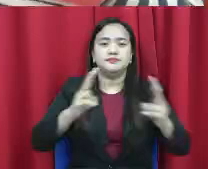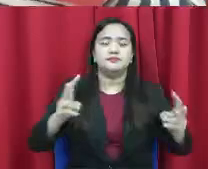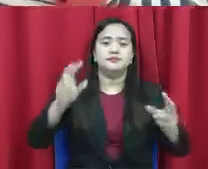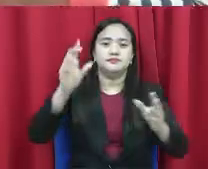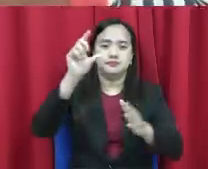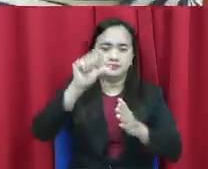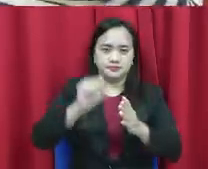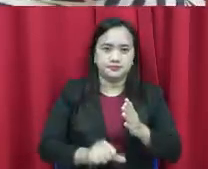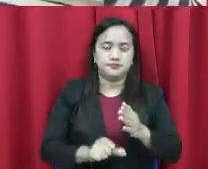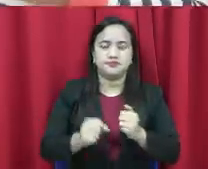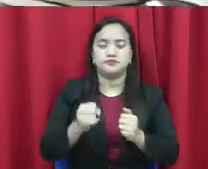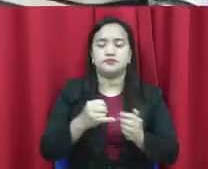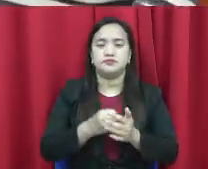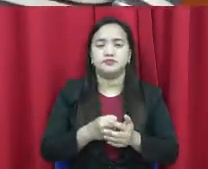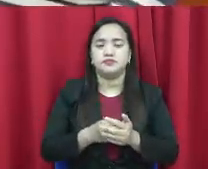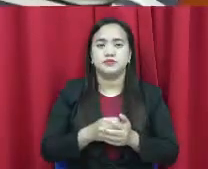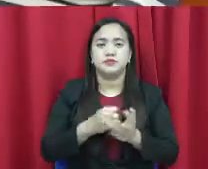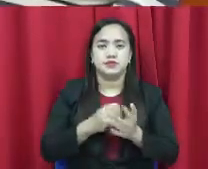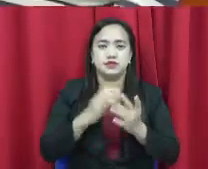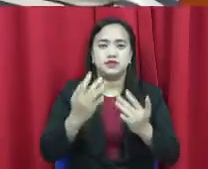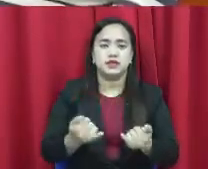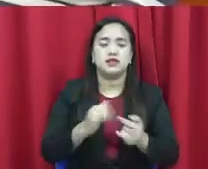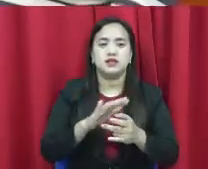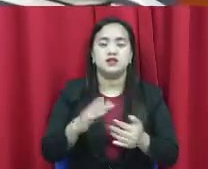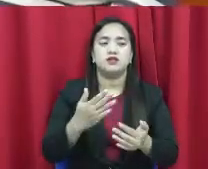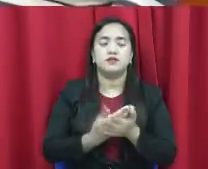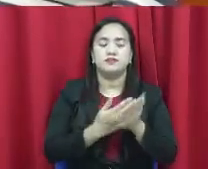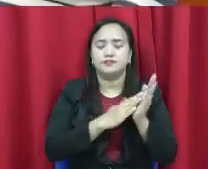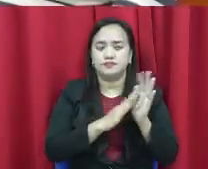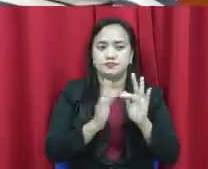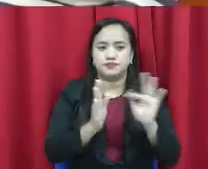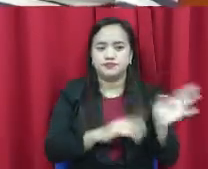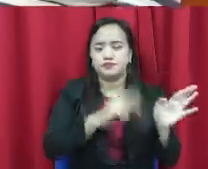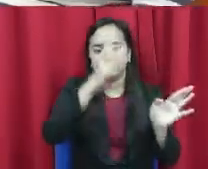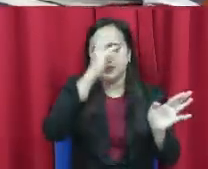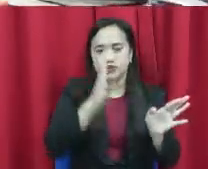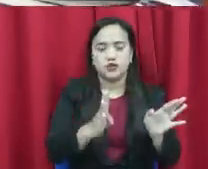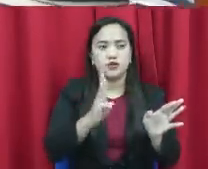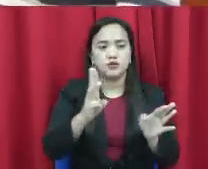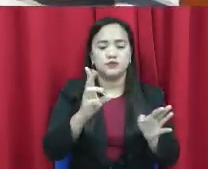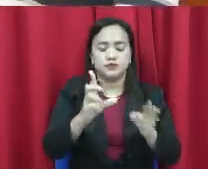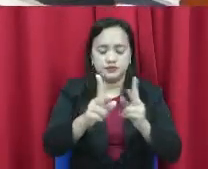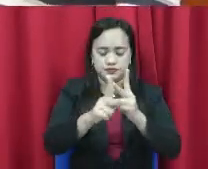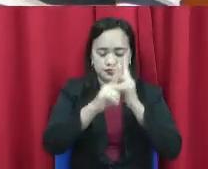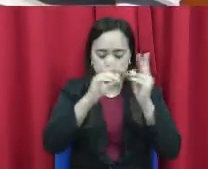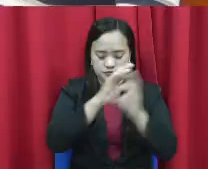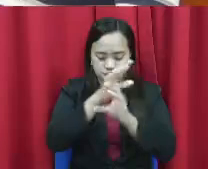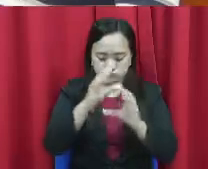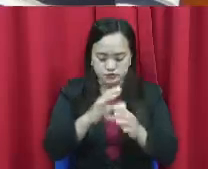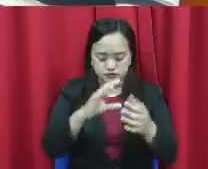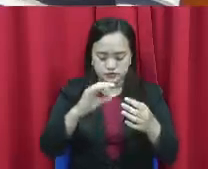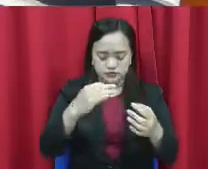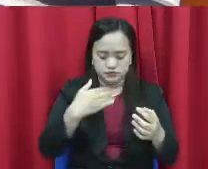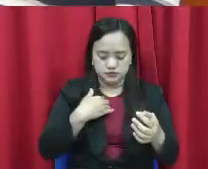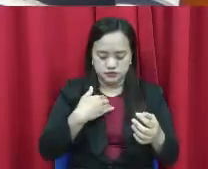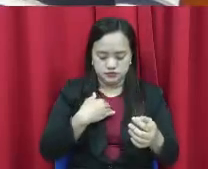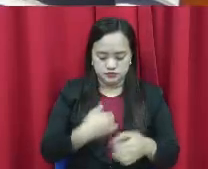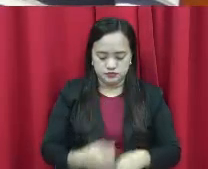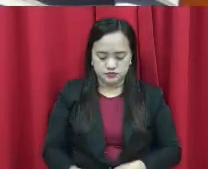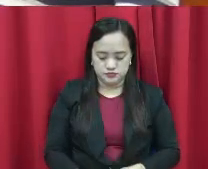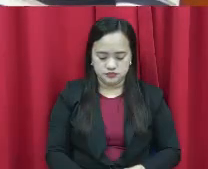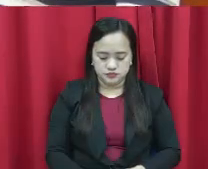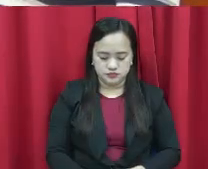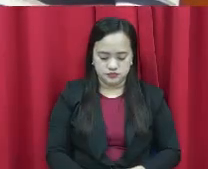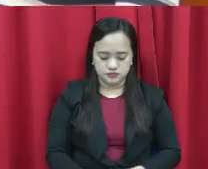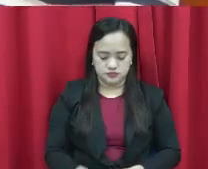lilipas din to God will take care of me kaya yun isama sa idadagdag Kaya nga yun isa sa nabanggit ng